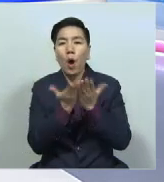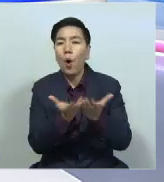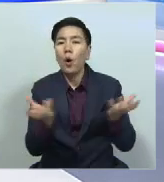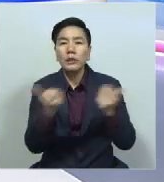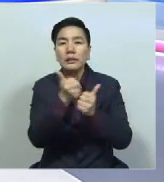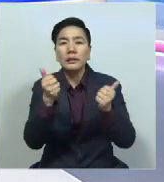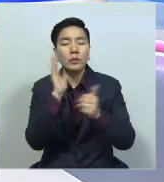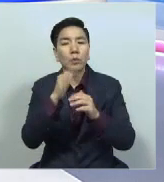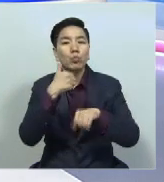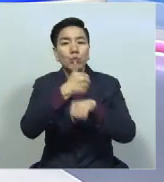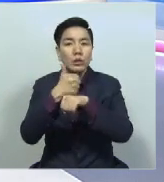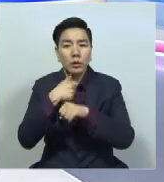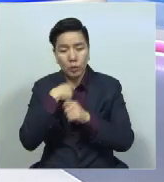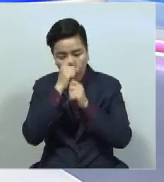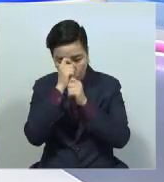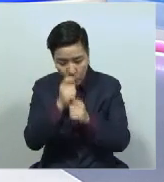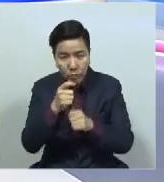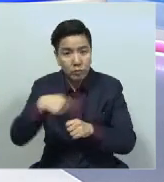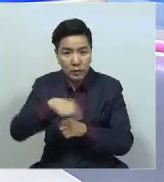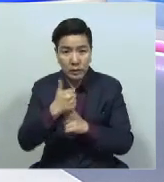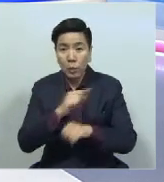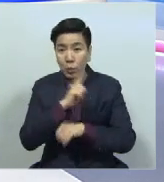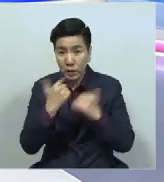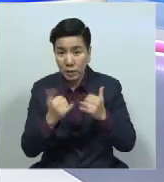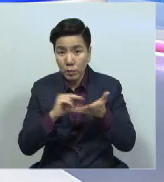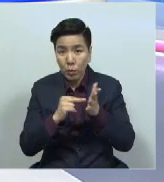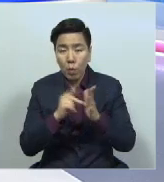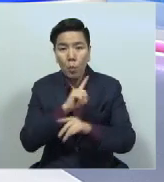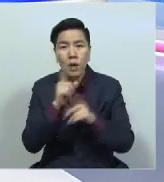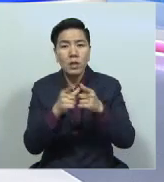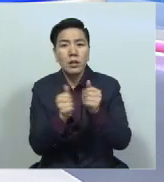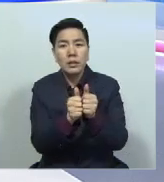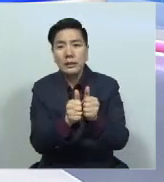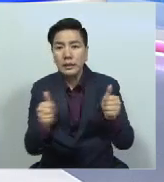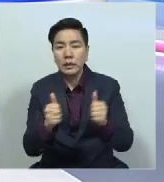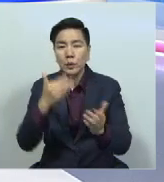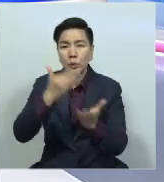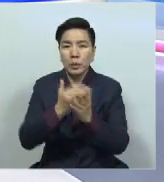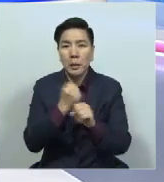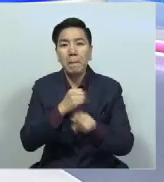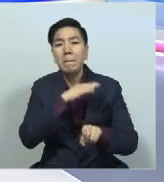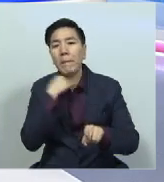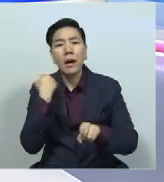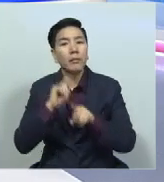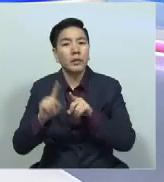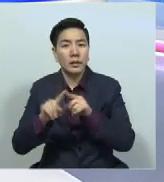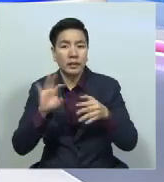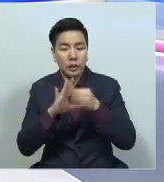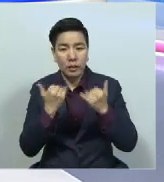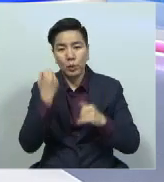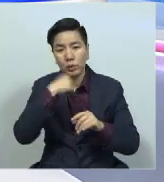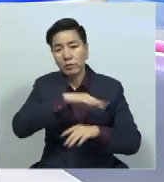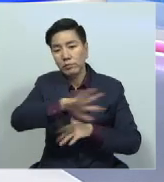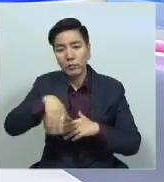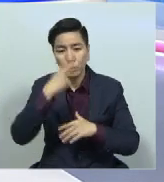พรจากบรรดาผู้ใหญ่ผู้ที่เคารพรักชาวจีนจะถือว่าวันนี้นั้นถือว่าเป็นวันแห่งสิริมงคลงดการทำบาปทั้งปวงบรรยากาศในทุก